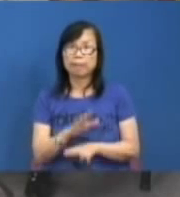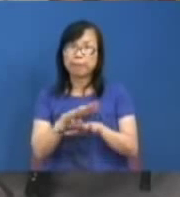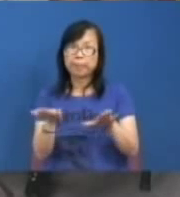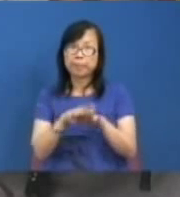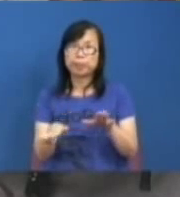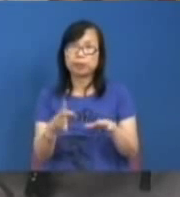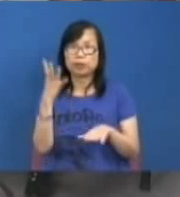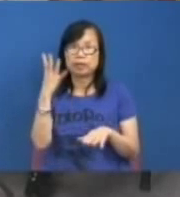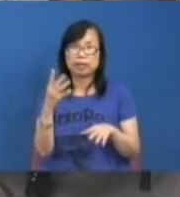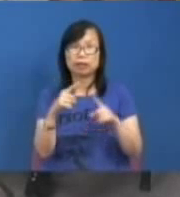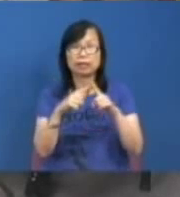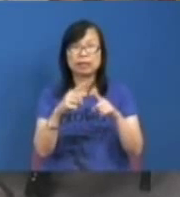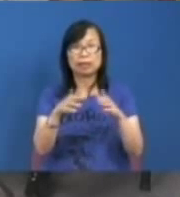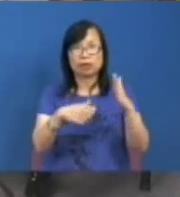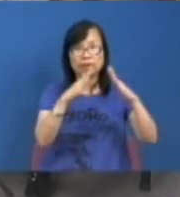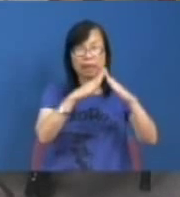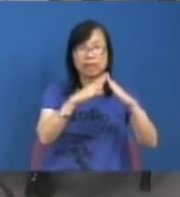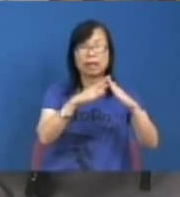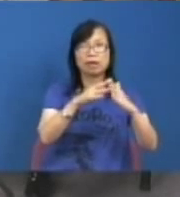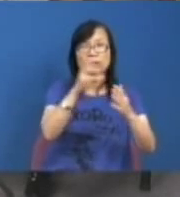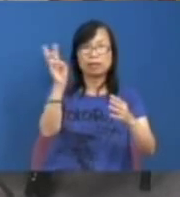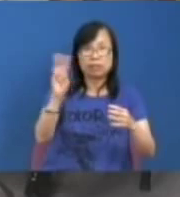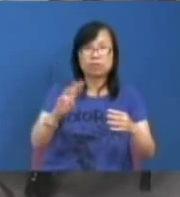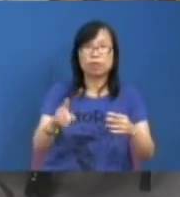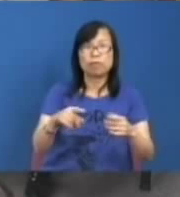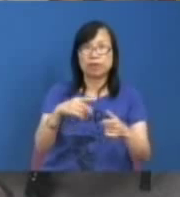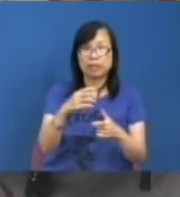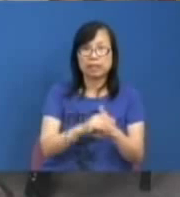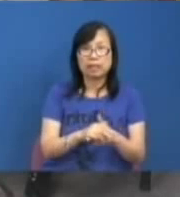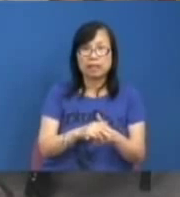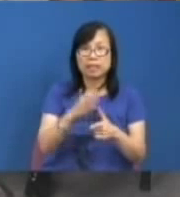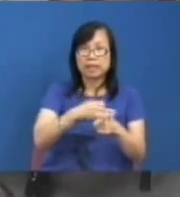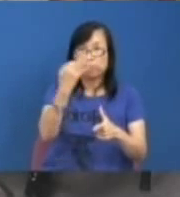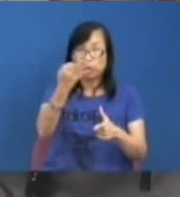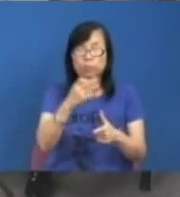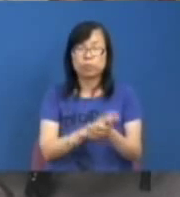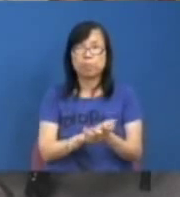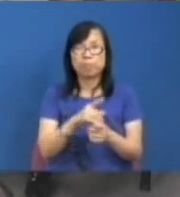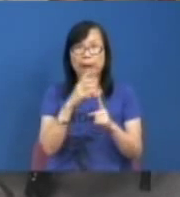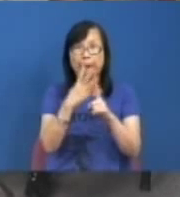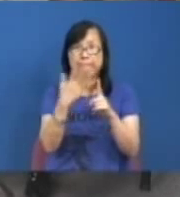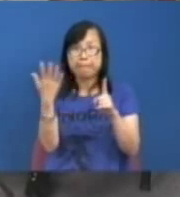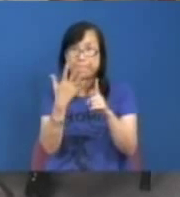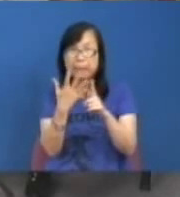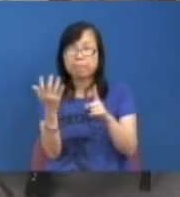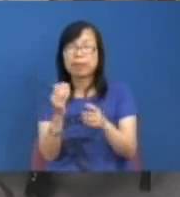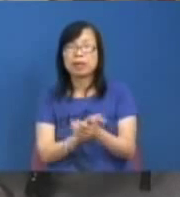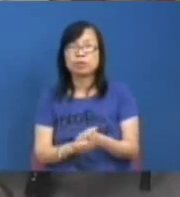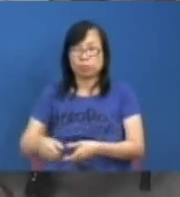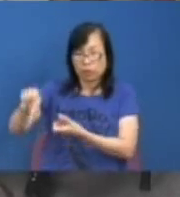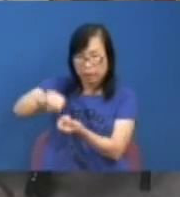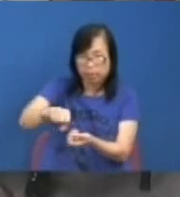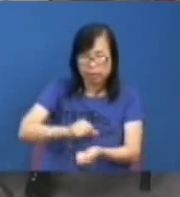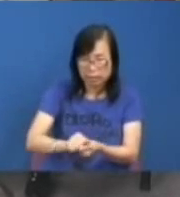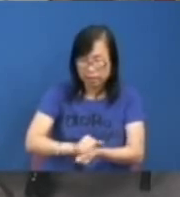四人家庭咧，其實佢洗嘅水費可能一季係85元咧。但如果你係將淋花洗